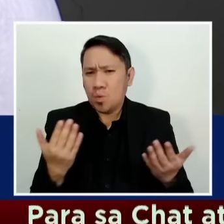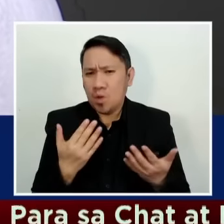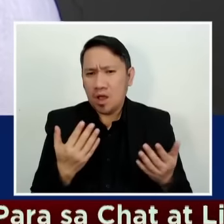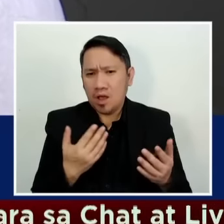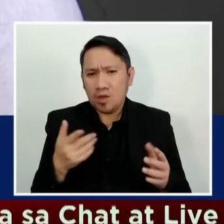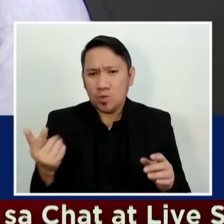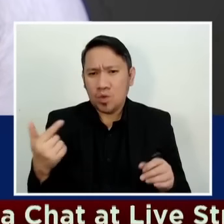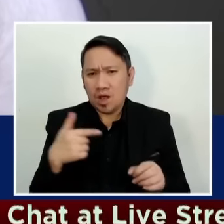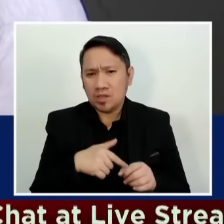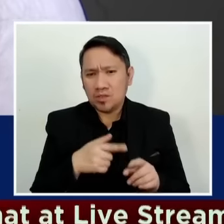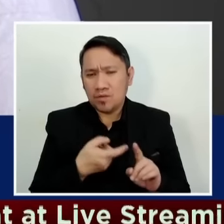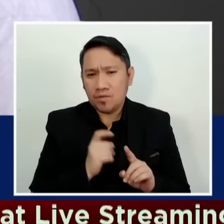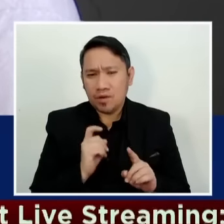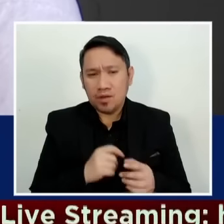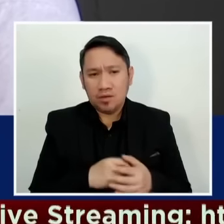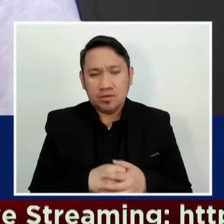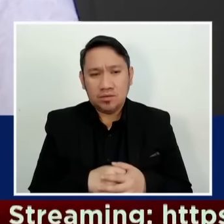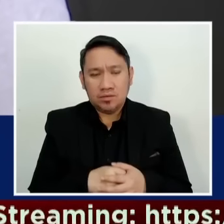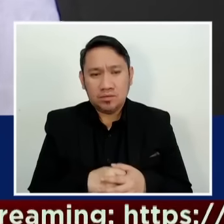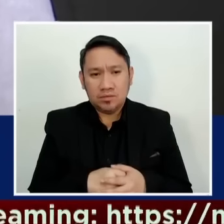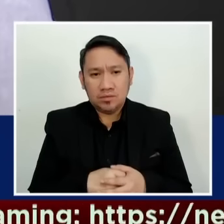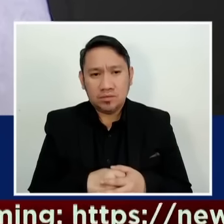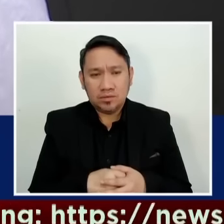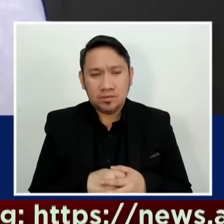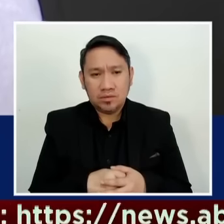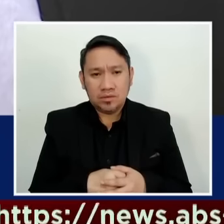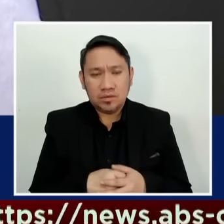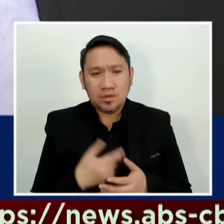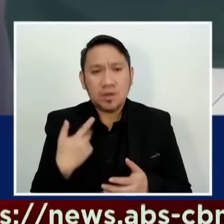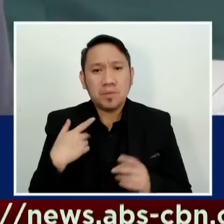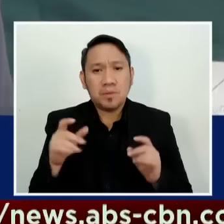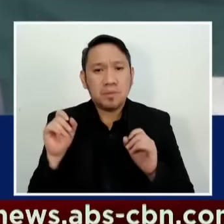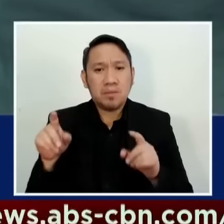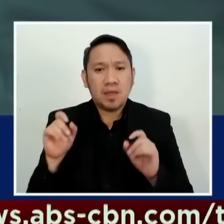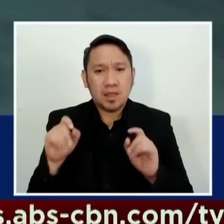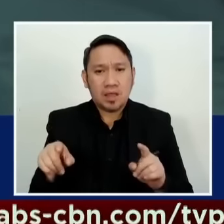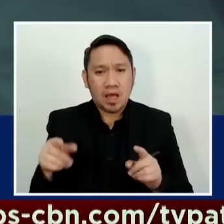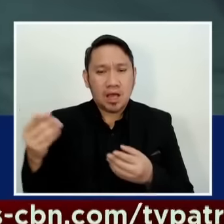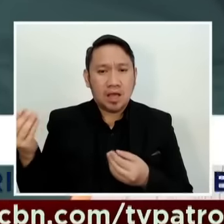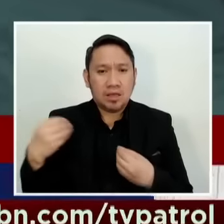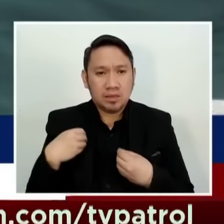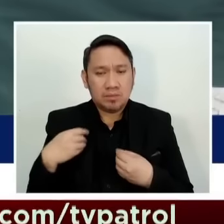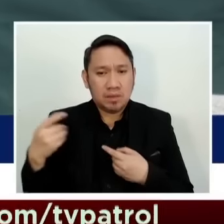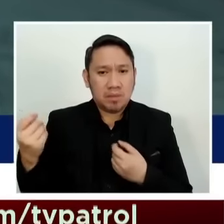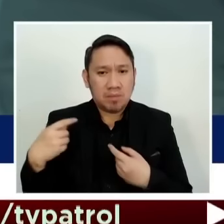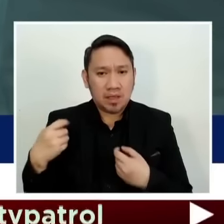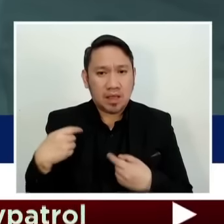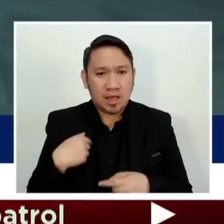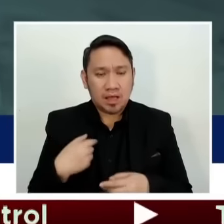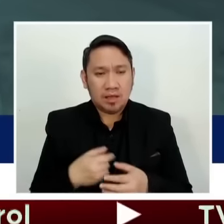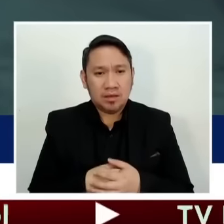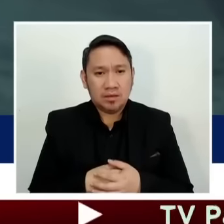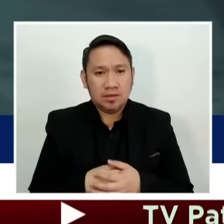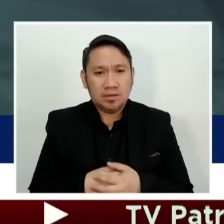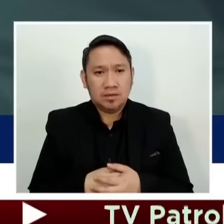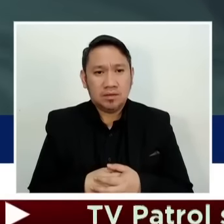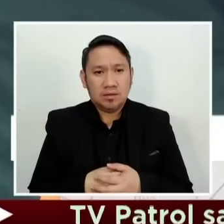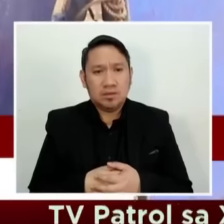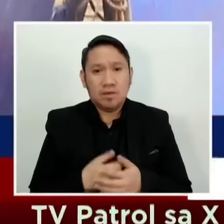diesel? Tagbo to. Tapos? Binibenta ko nila sa amin. Sa mga